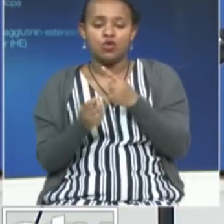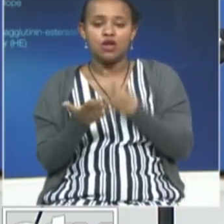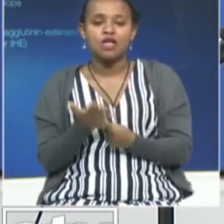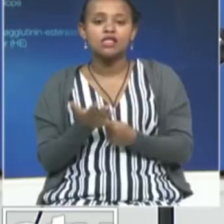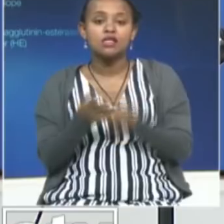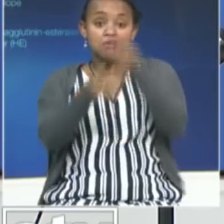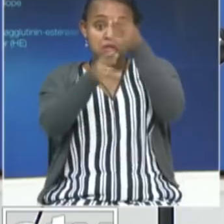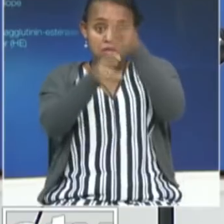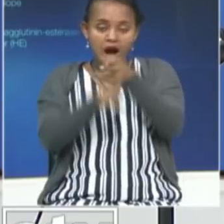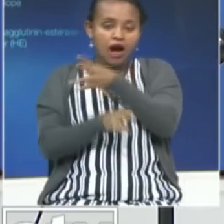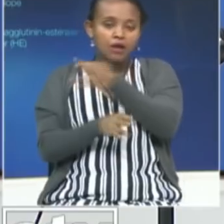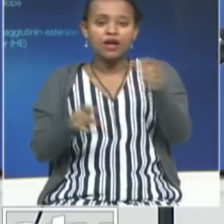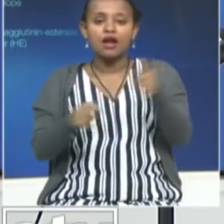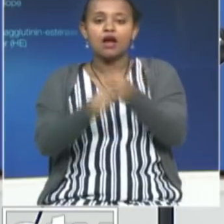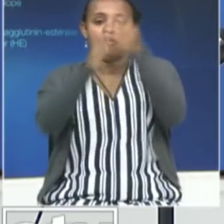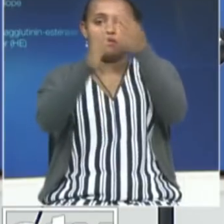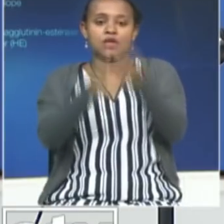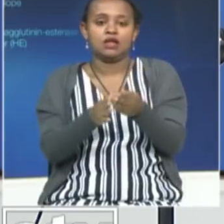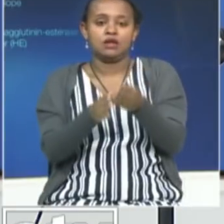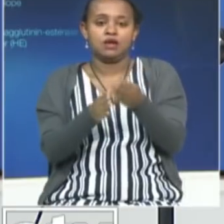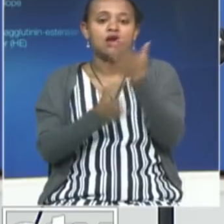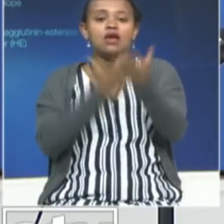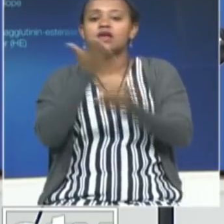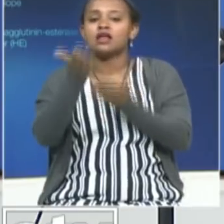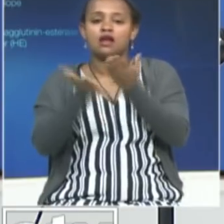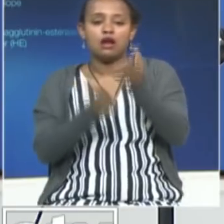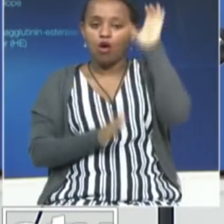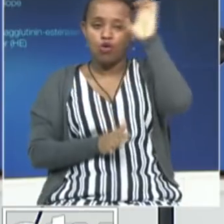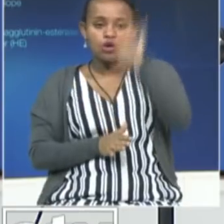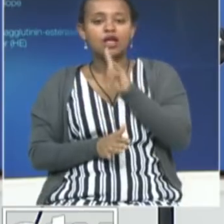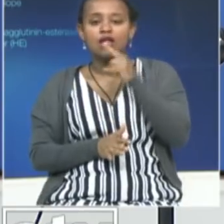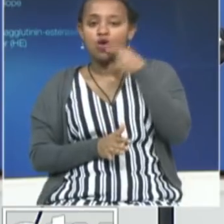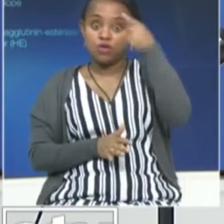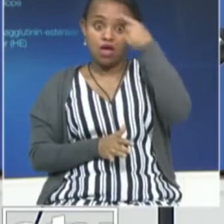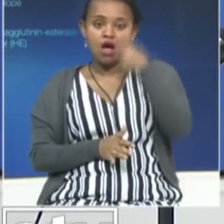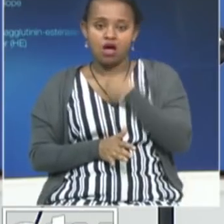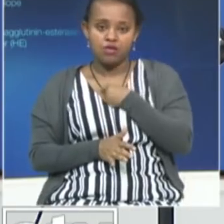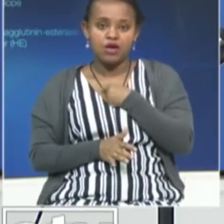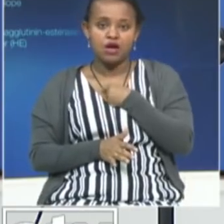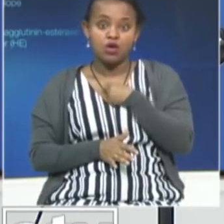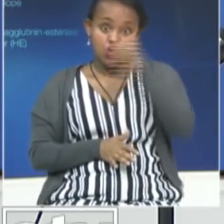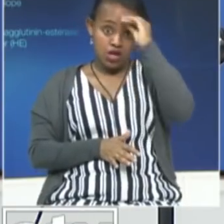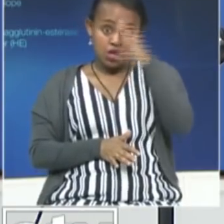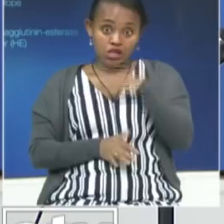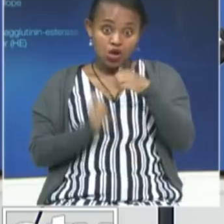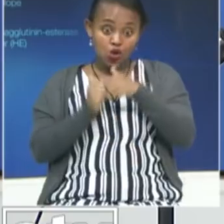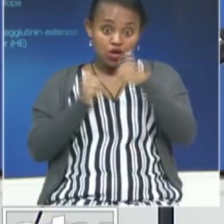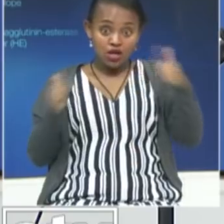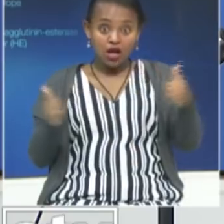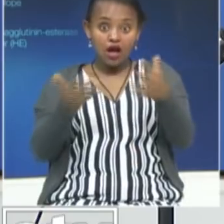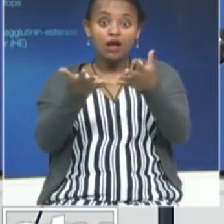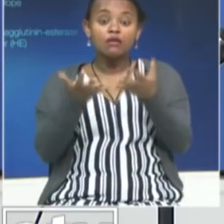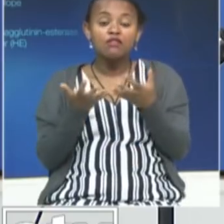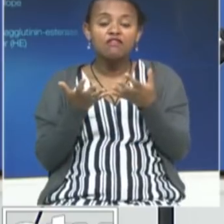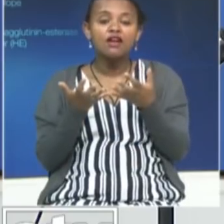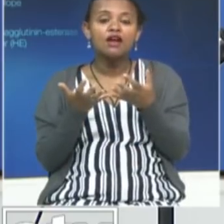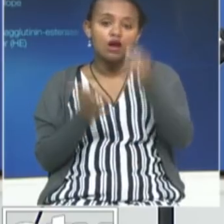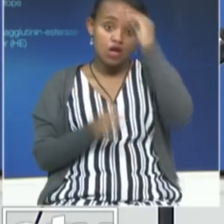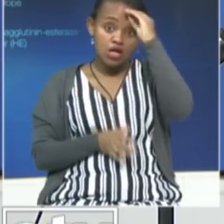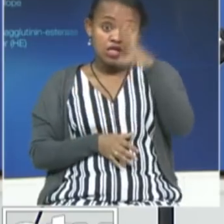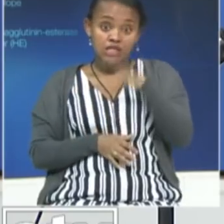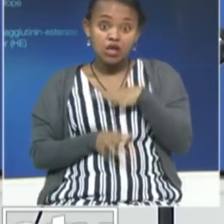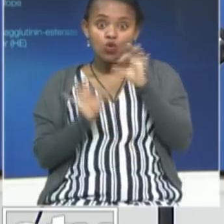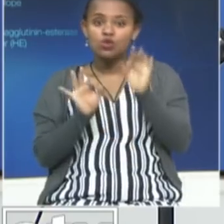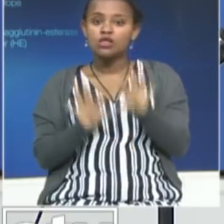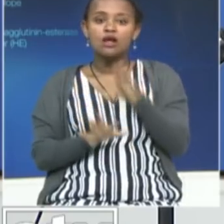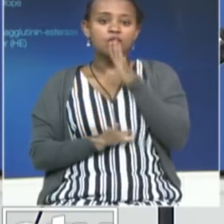እነዚህን ማክበርና መተግበር ያው የተገልጋዩ ግዴታ ነው ብዬ አምናለሁ። ሰው እንዲራራቅ የሚፈለገው ሰውን